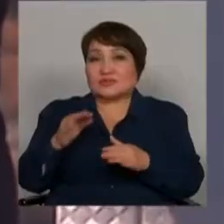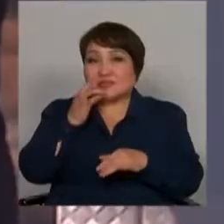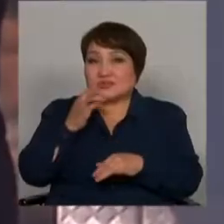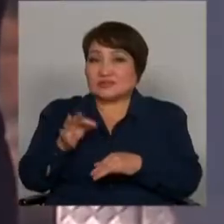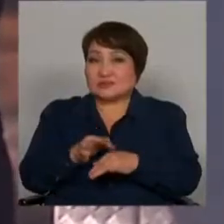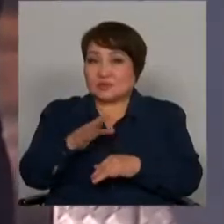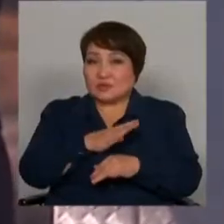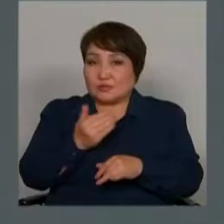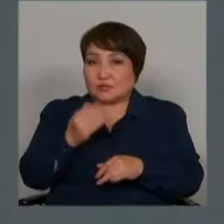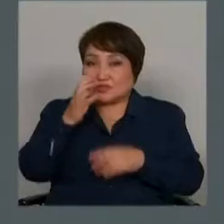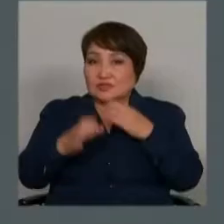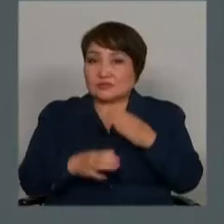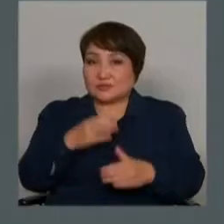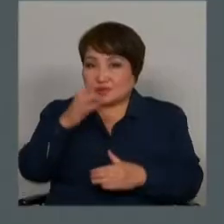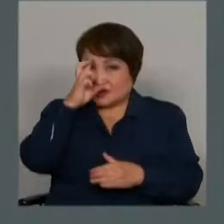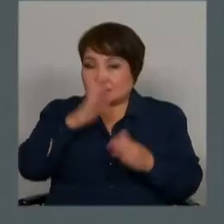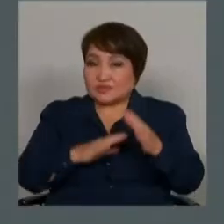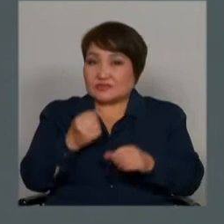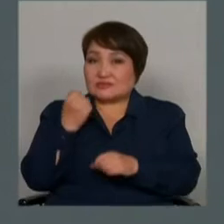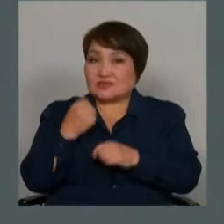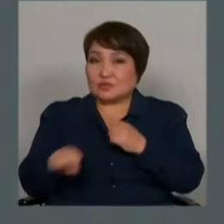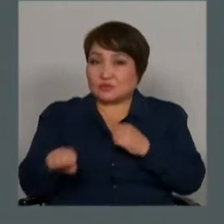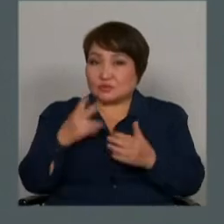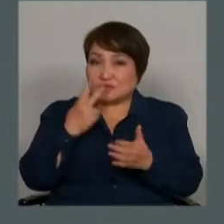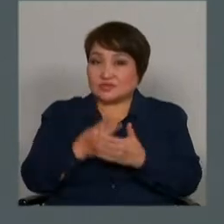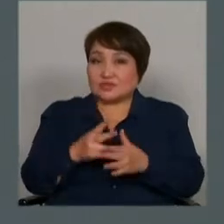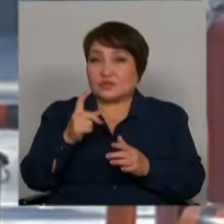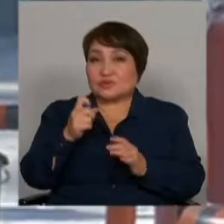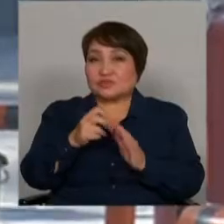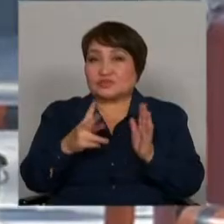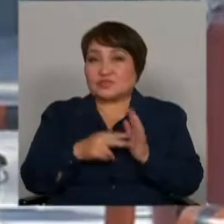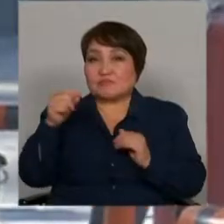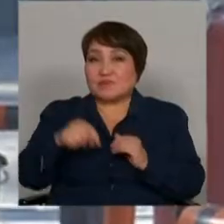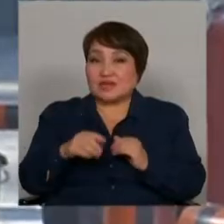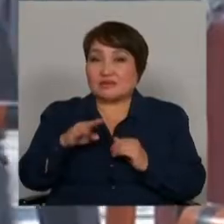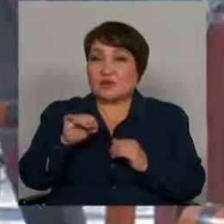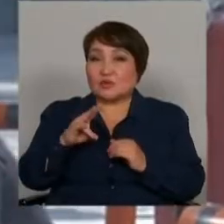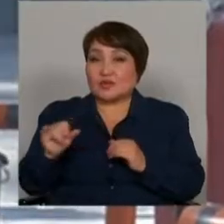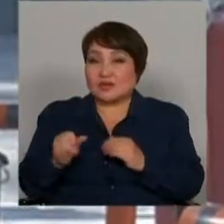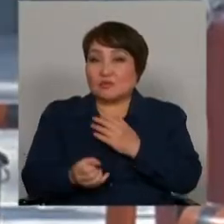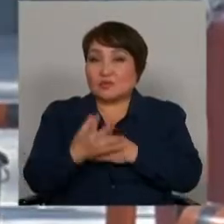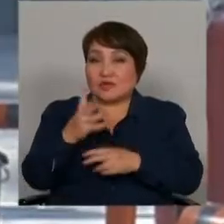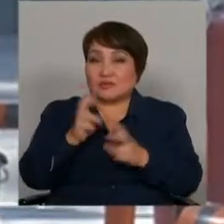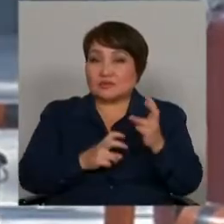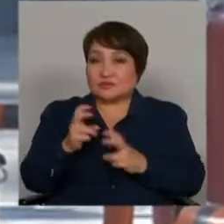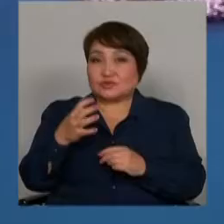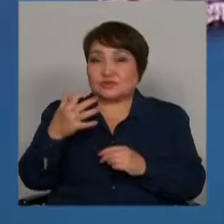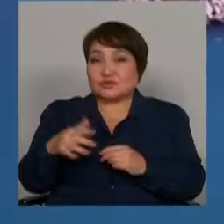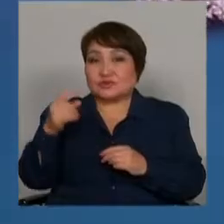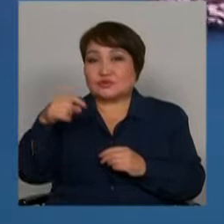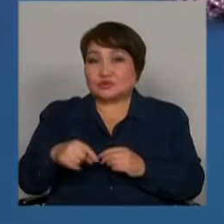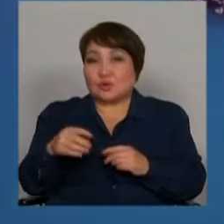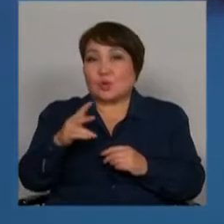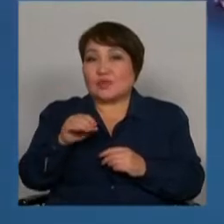биыл рекордтық көрсеткіште, яғни 17 миллион тонна мұнай өндірмек. 100 мың тонна дизель импортталады. Сондай-ақ